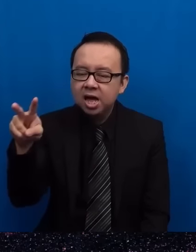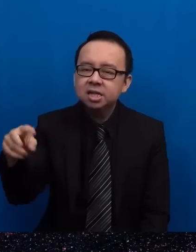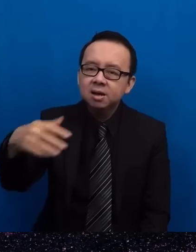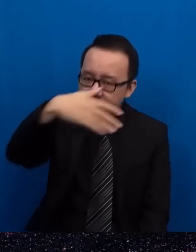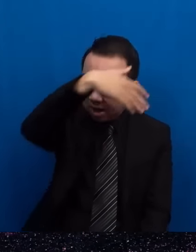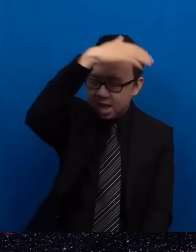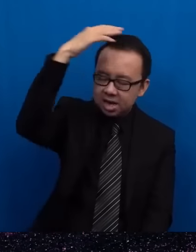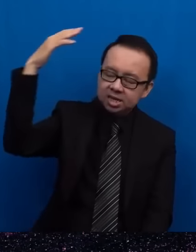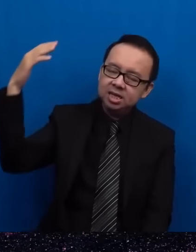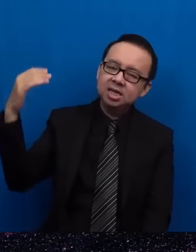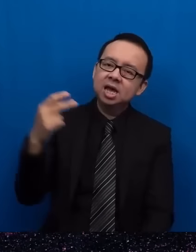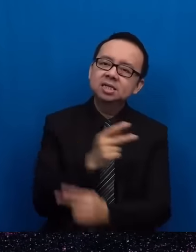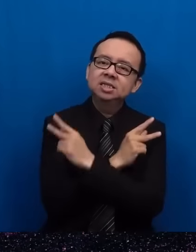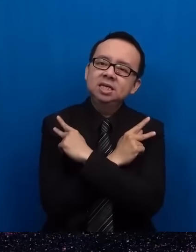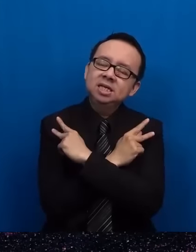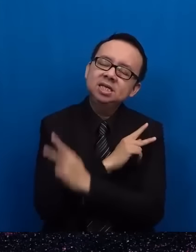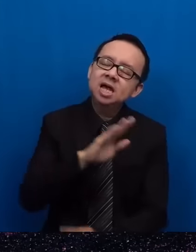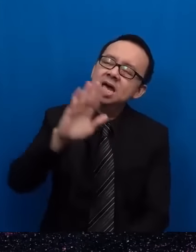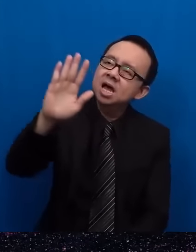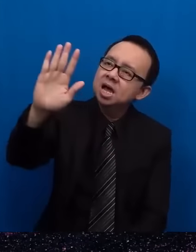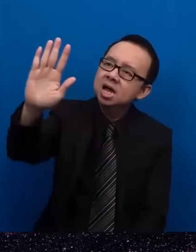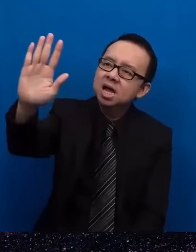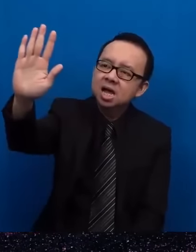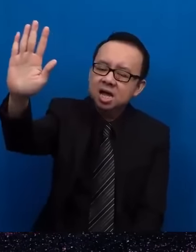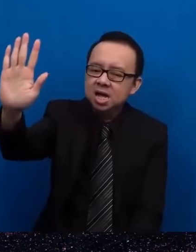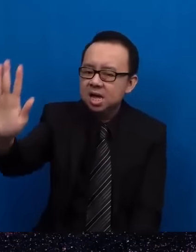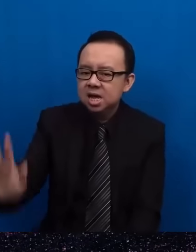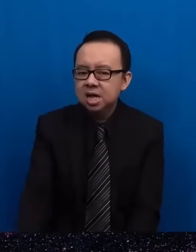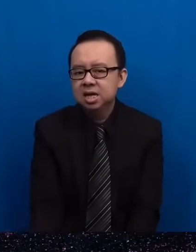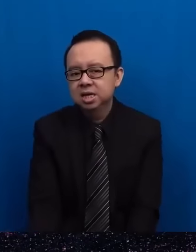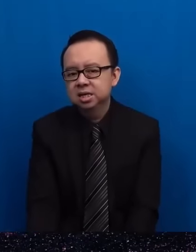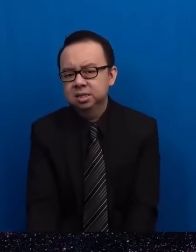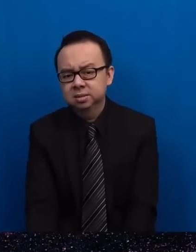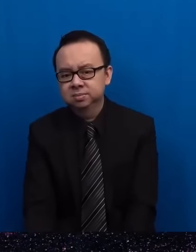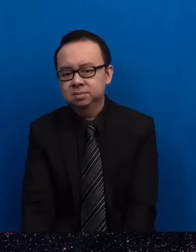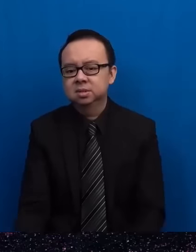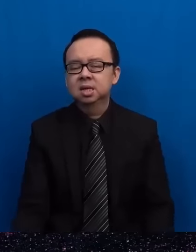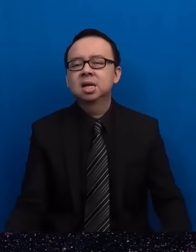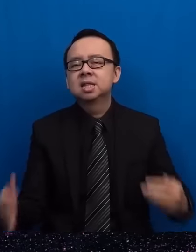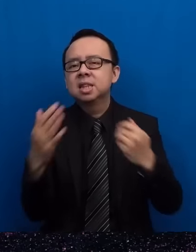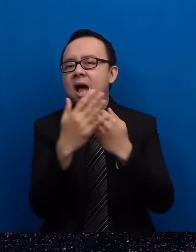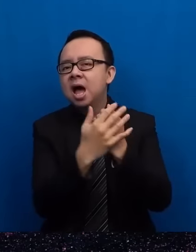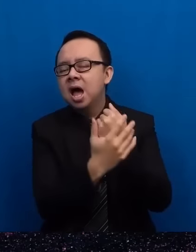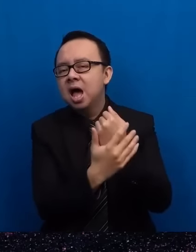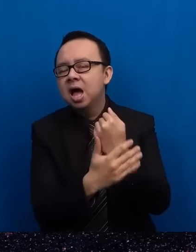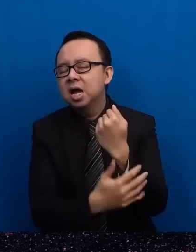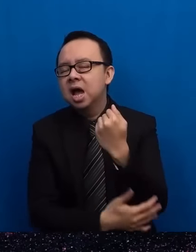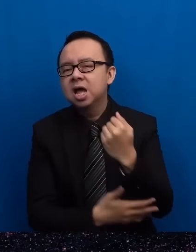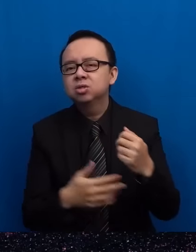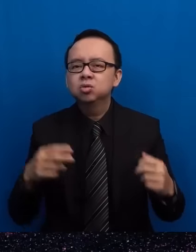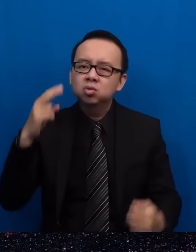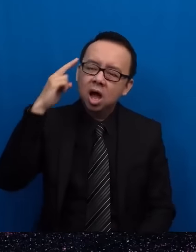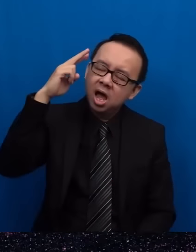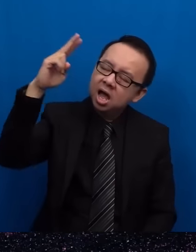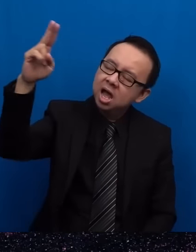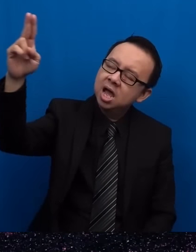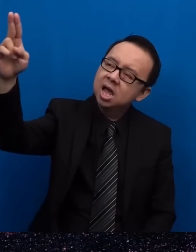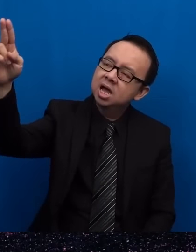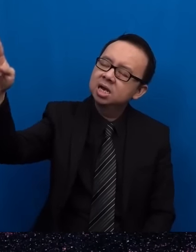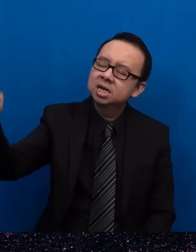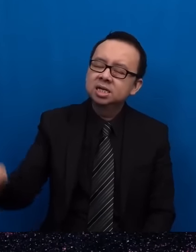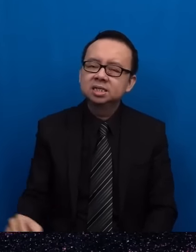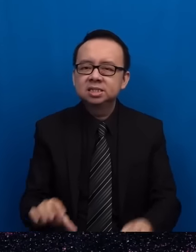Kulihat pelangi kasih-Nya. Sekali lagi, tangan Tuhan sedang merendah. Tangan Tuhan